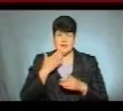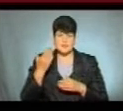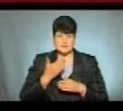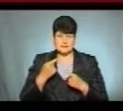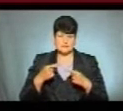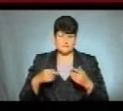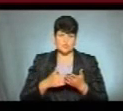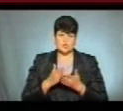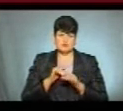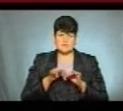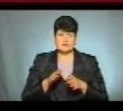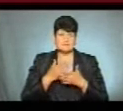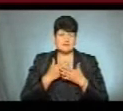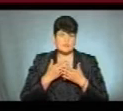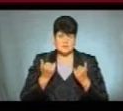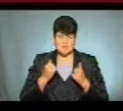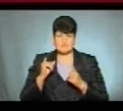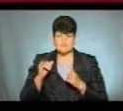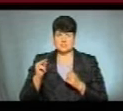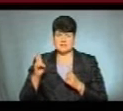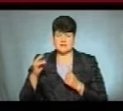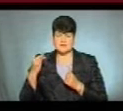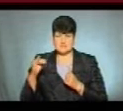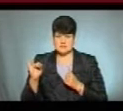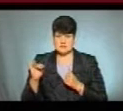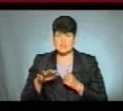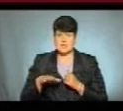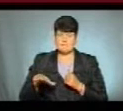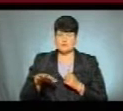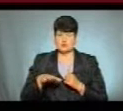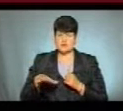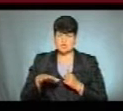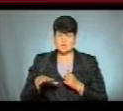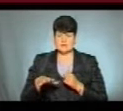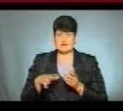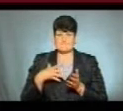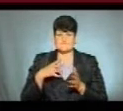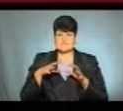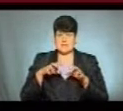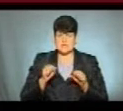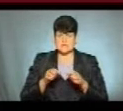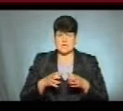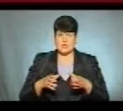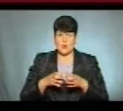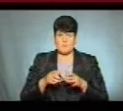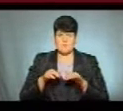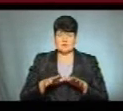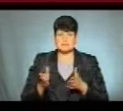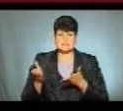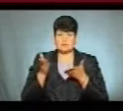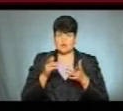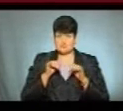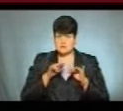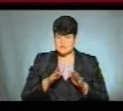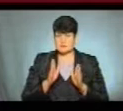політичної діяльності не має. Іван Чайківський на площинах, як власник компанії, запрошує на захід,